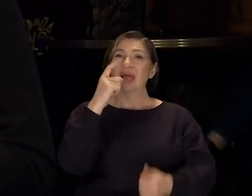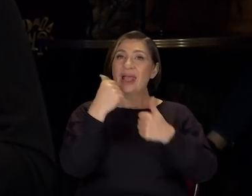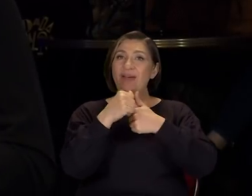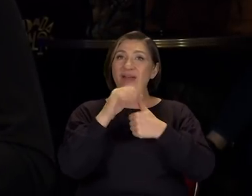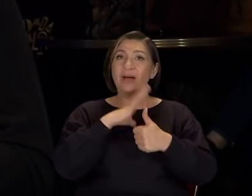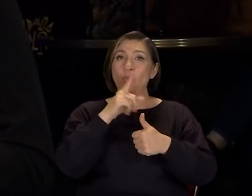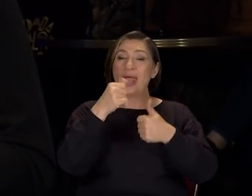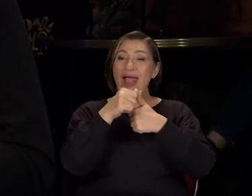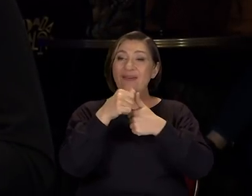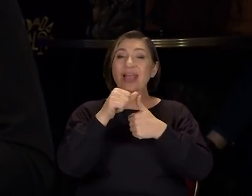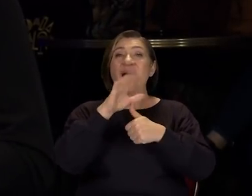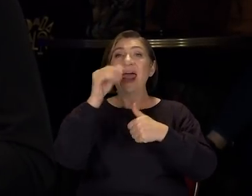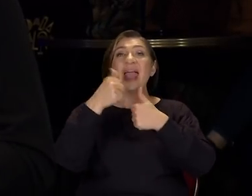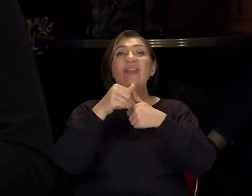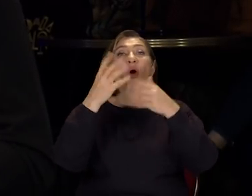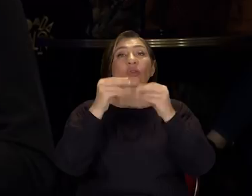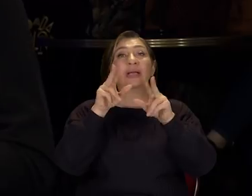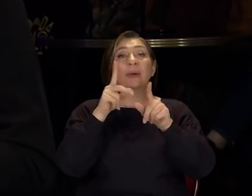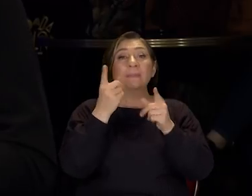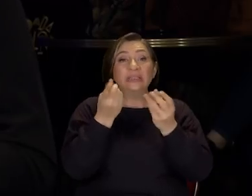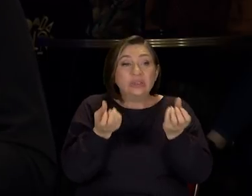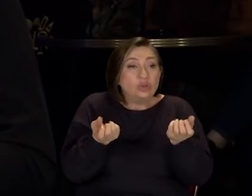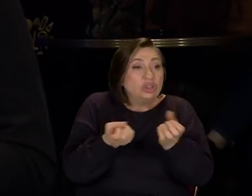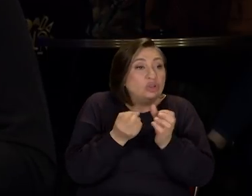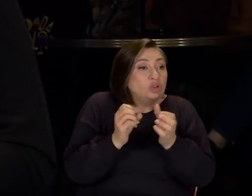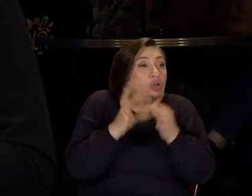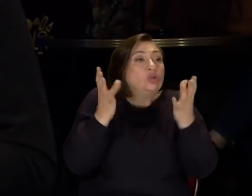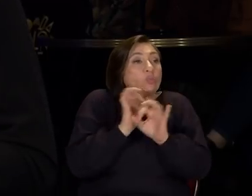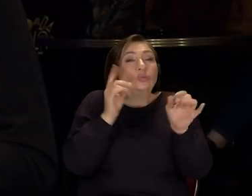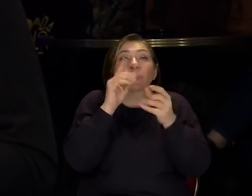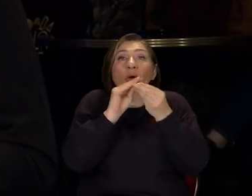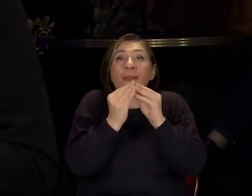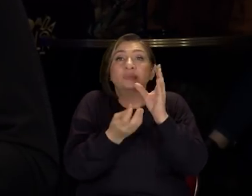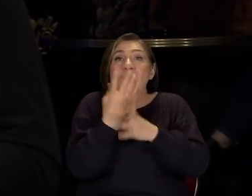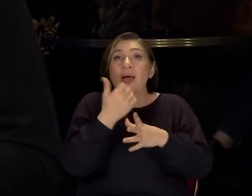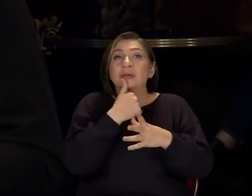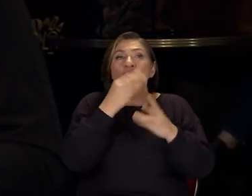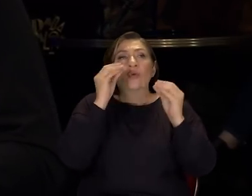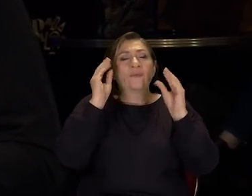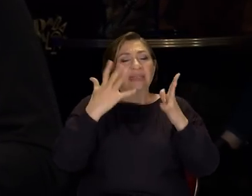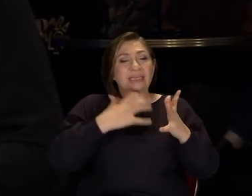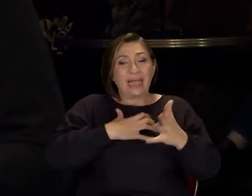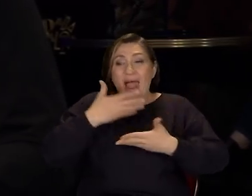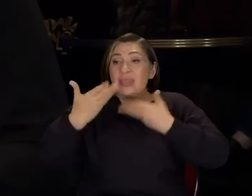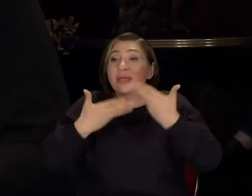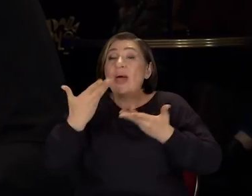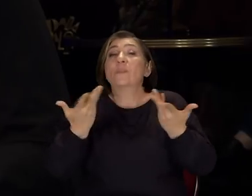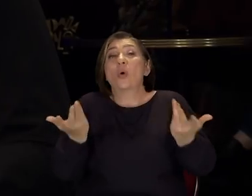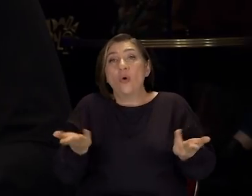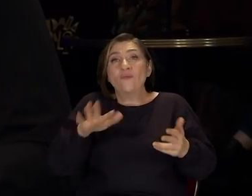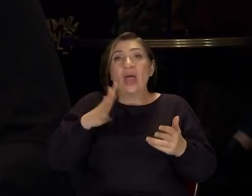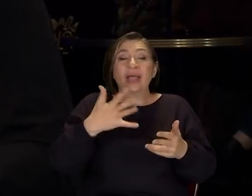var ve bu evlilik her evlilikte olduğu gibi bir çıkmaza giriyor haliyle. Erkek çok fazla kendini ifade edemiyor ya